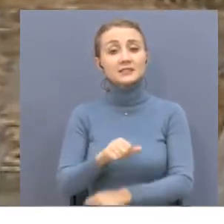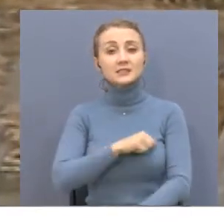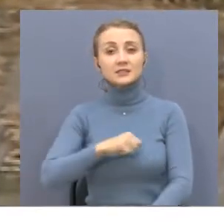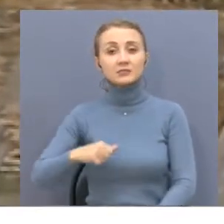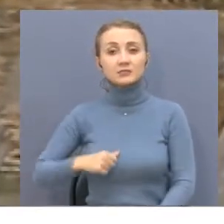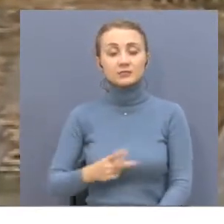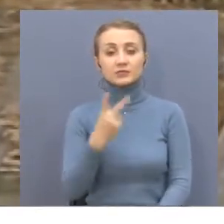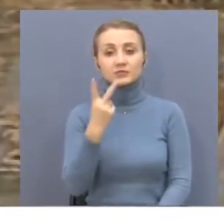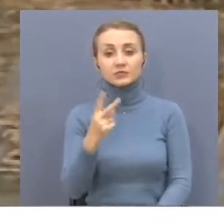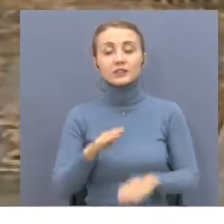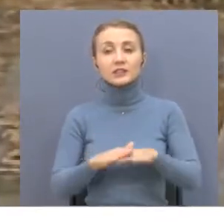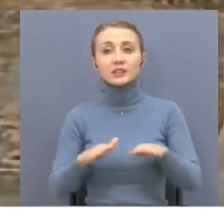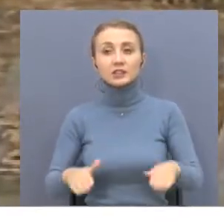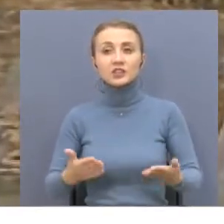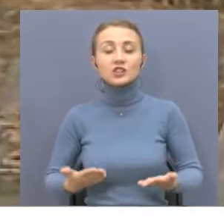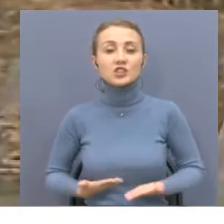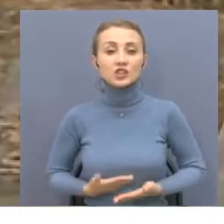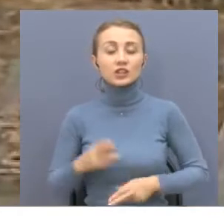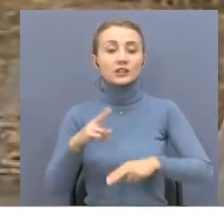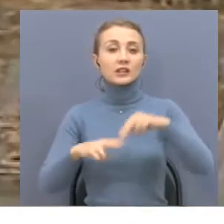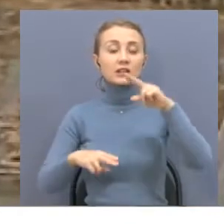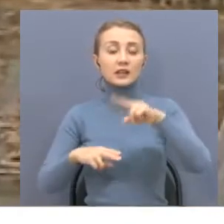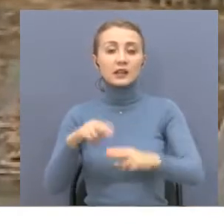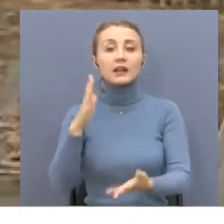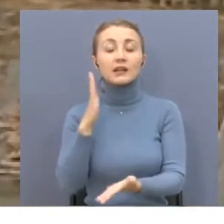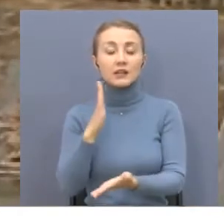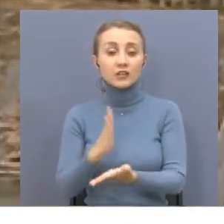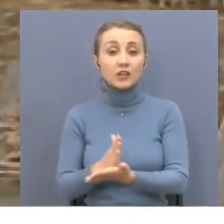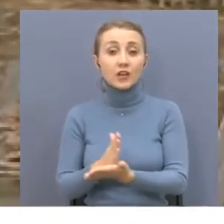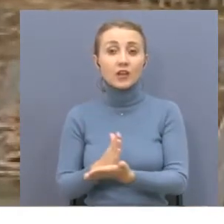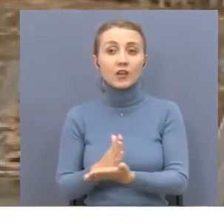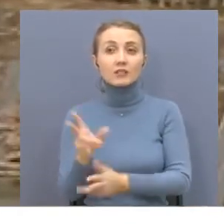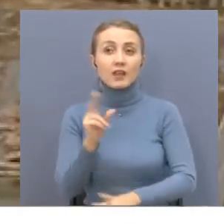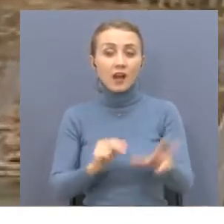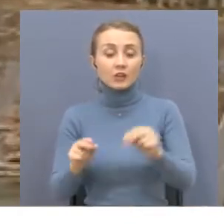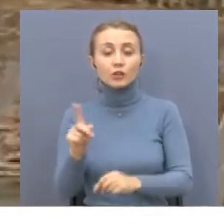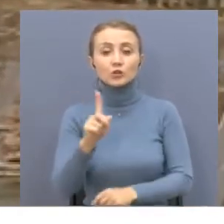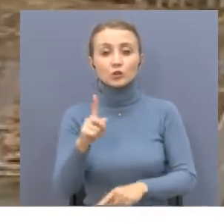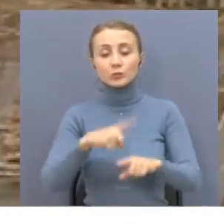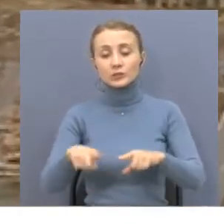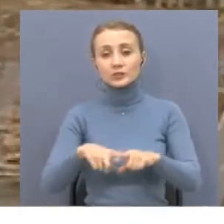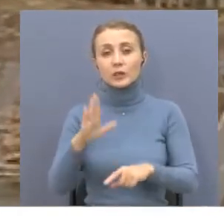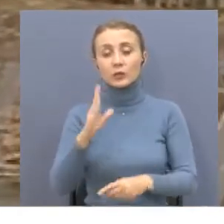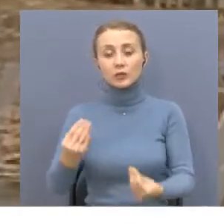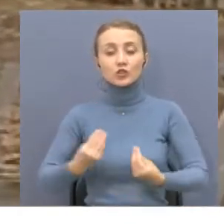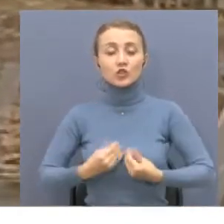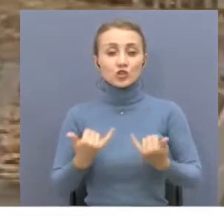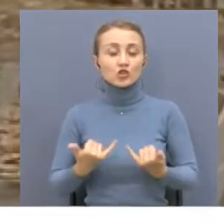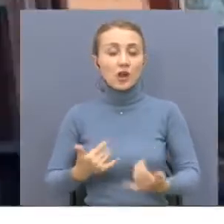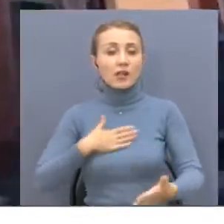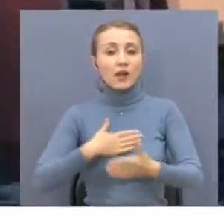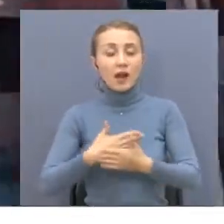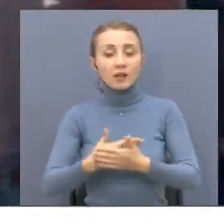отырмын. Қызым мектепте оқиды. Ұлым бала бақшаға барады. Жаңа үйден баспаналы болып жатырмын. Өте қуаныштымын. Мемлекеттен зор қолдау көрсетілуде. Алғыс